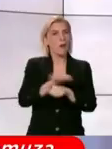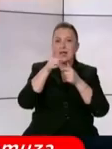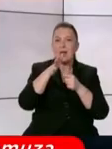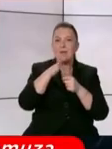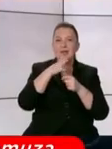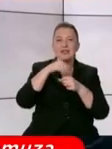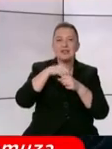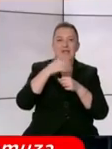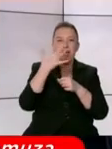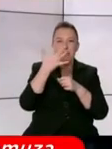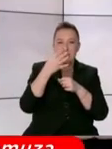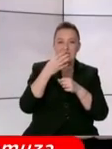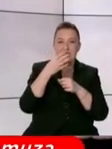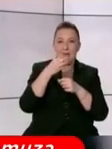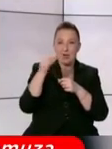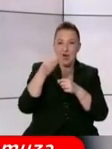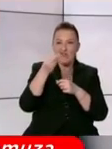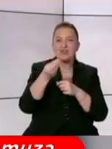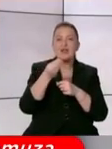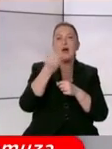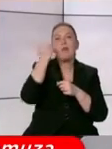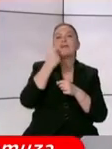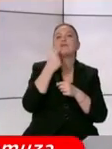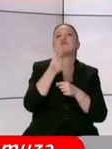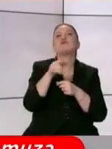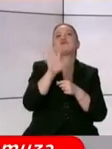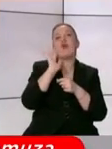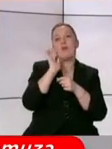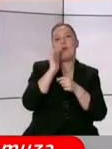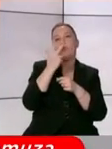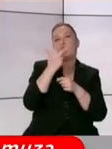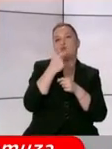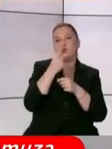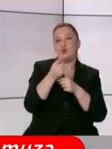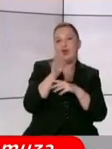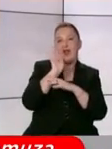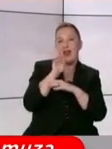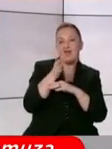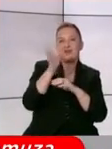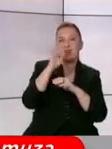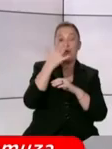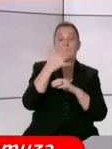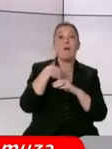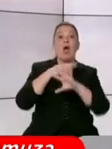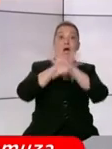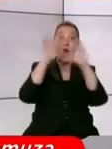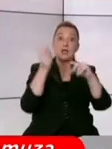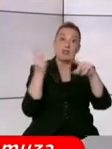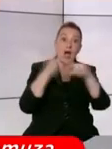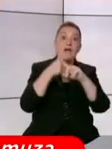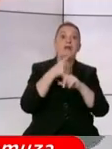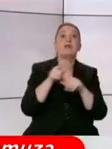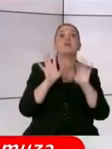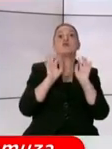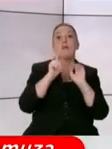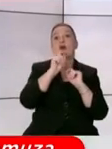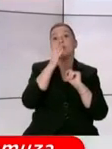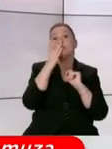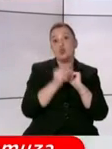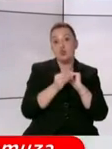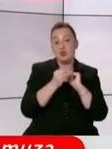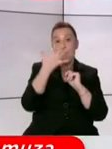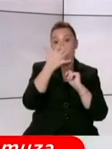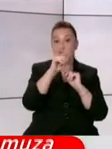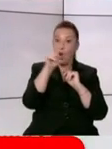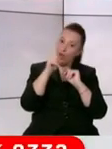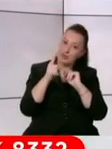çok çok kıymetli. Verecekken 3 diyorlar, 5'e tamlattırıyorlar size. Onun için Yok, ben 5'i herkese arttırmayacağım ama o zaman öyle bir şey olursa onun yanlış bir için şey olur. 5'i ona